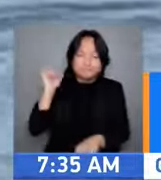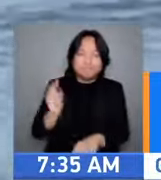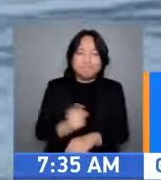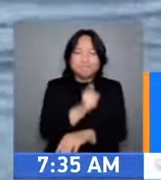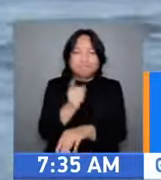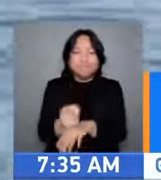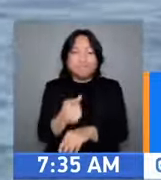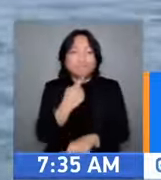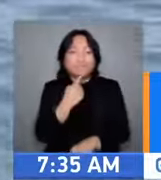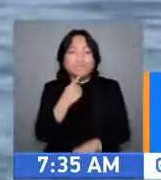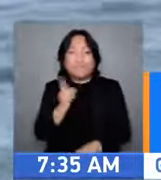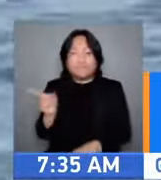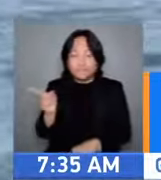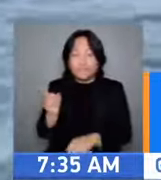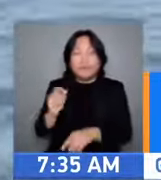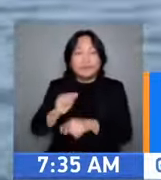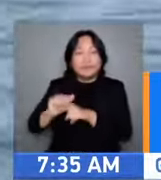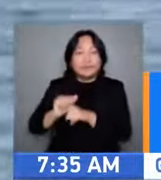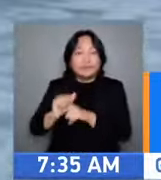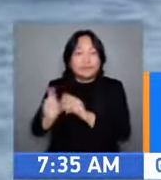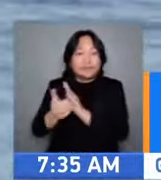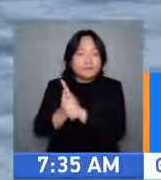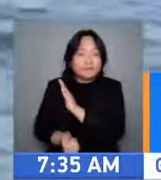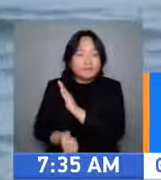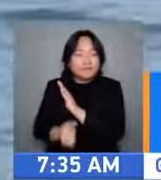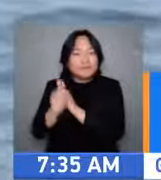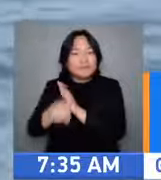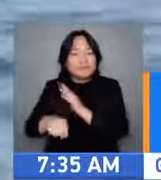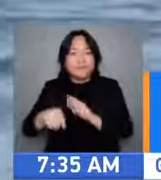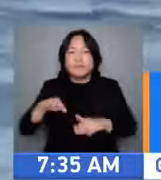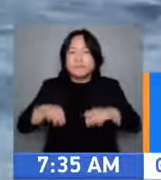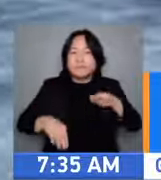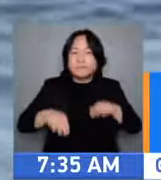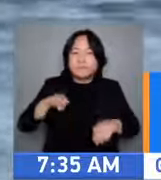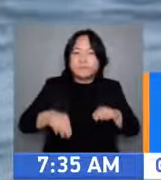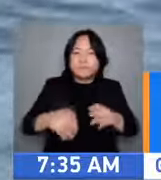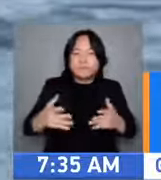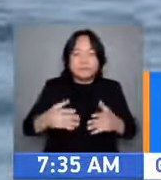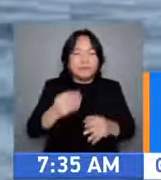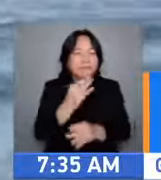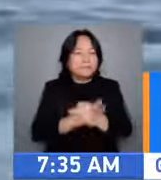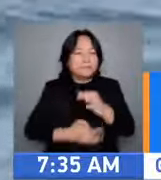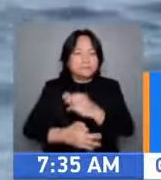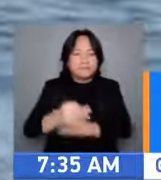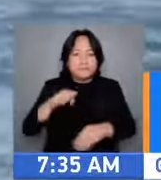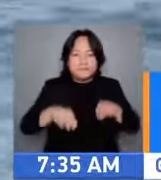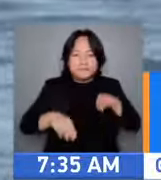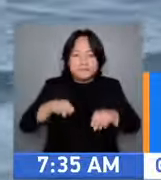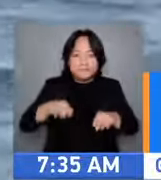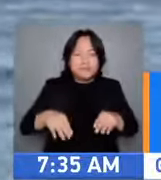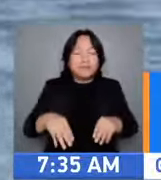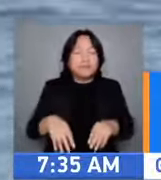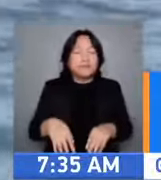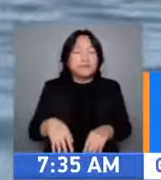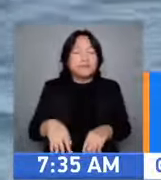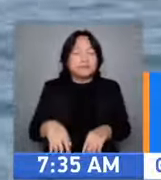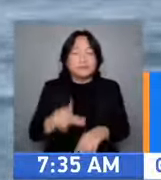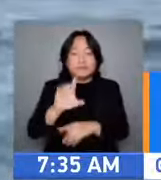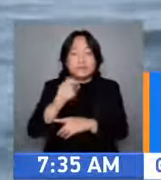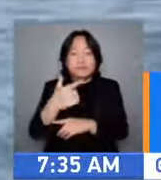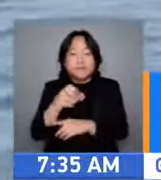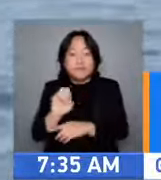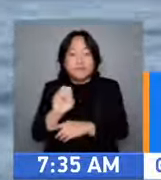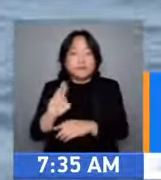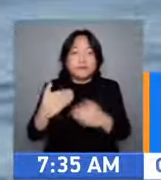flyboard attendants dito ay kailangan yung balance mo ay nasa paa. Basta hindi gagalaw yung mga legs mo, yung paa mo lang yung magbabalance. Huwag